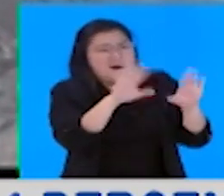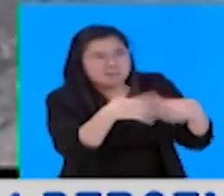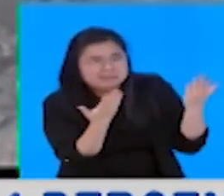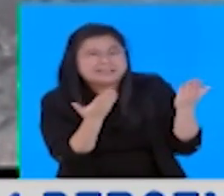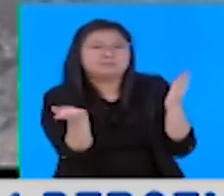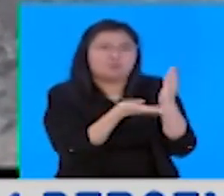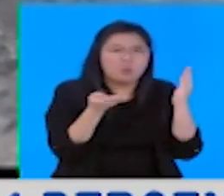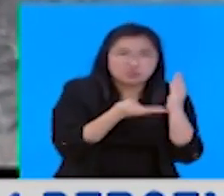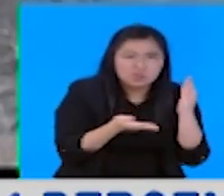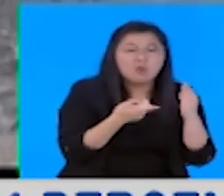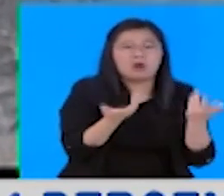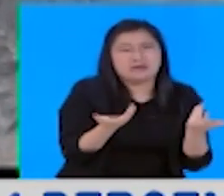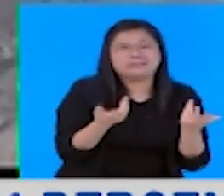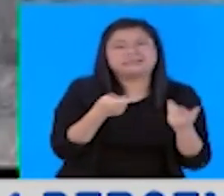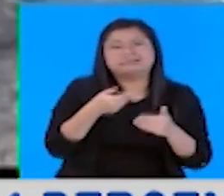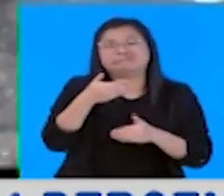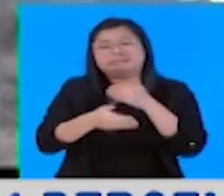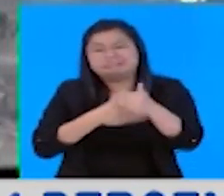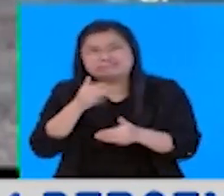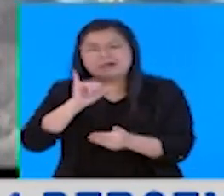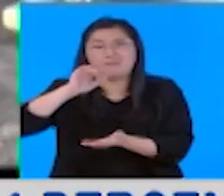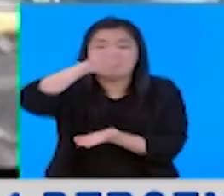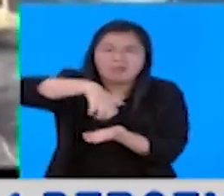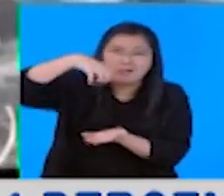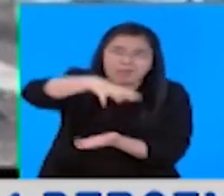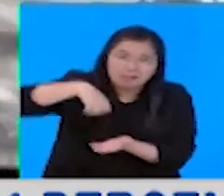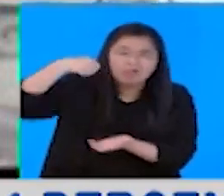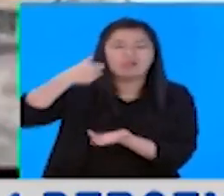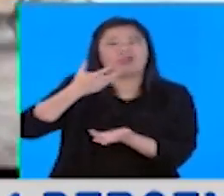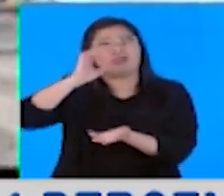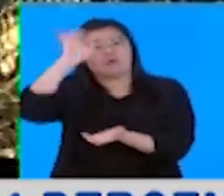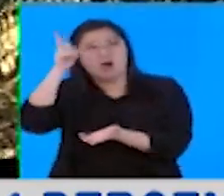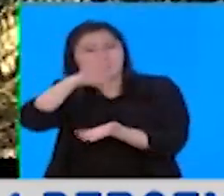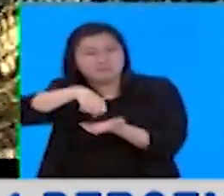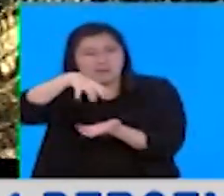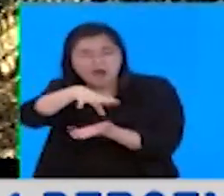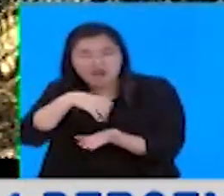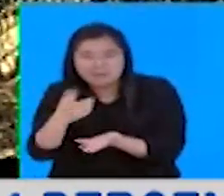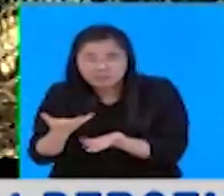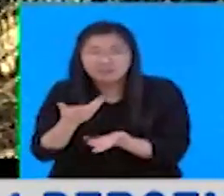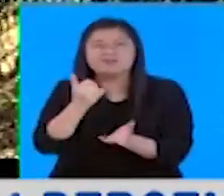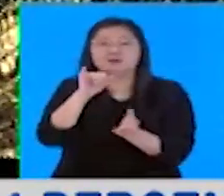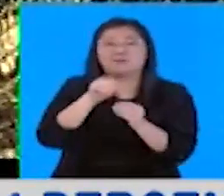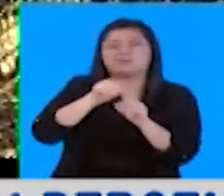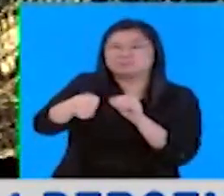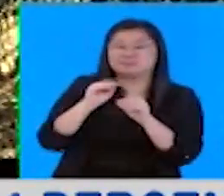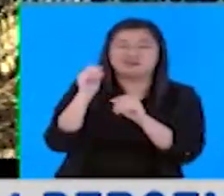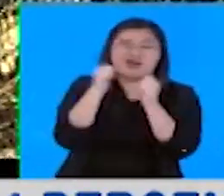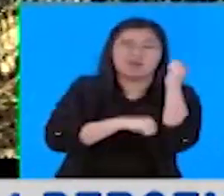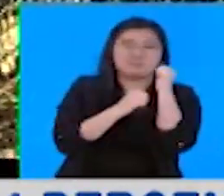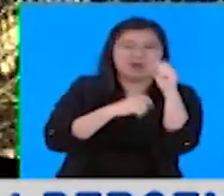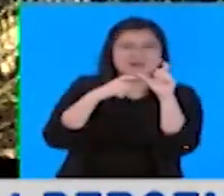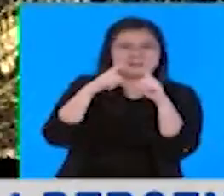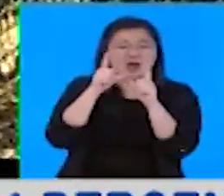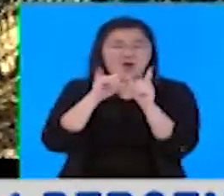baik itu pertambangan batubara maupun perkebunan sawit dan itu adalah penyebab yang paling utama